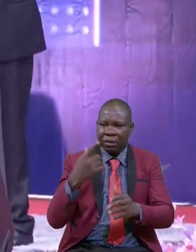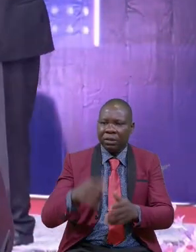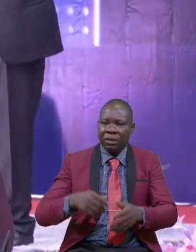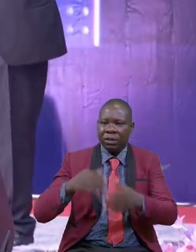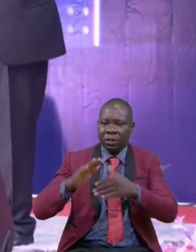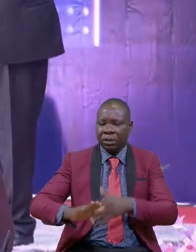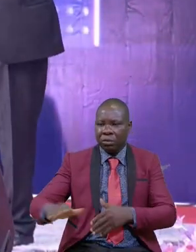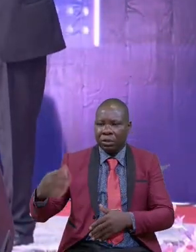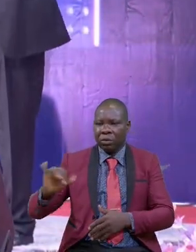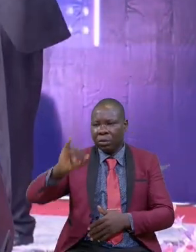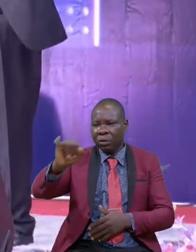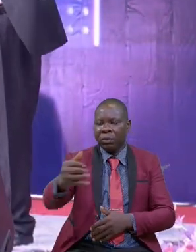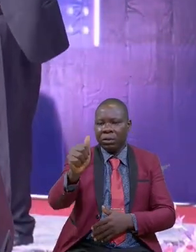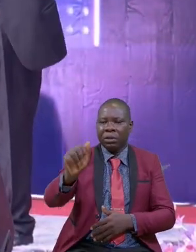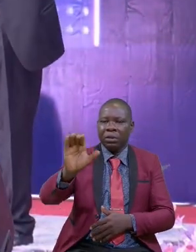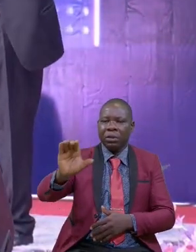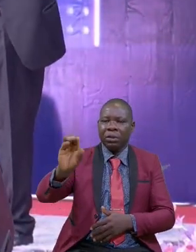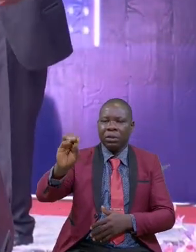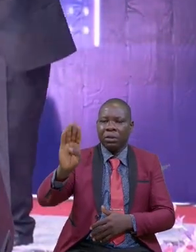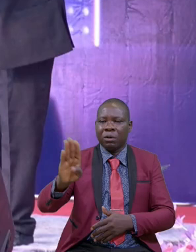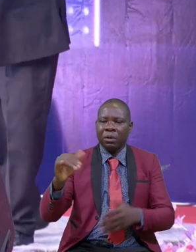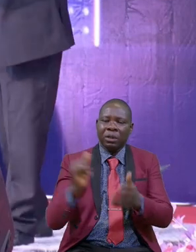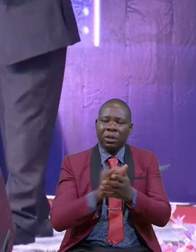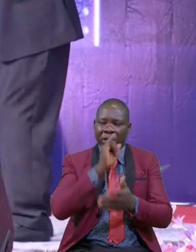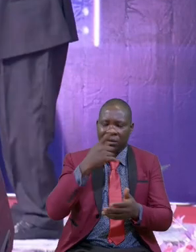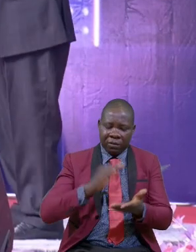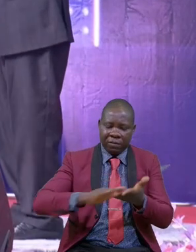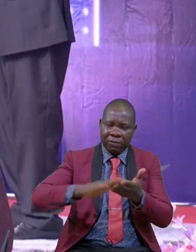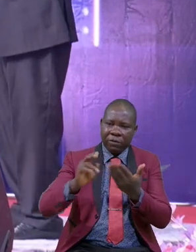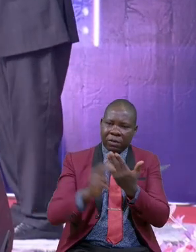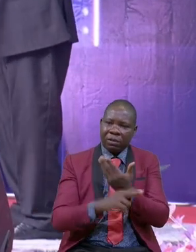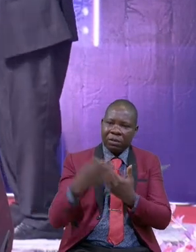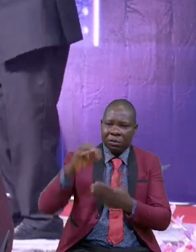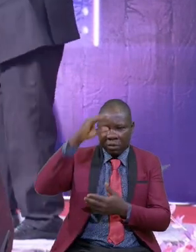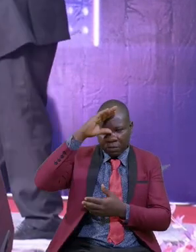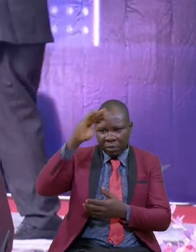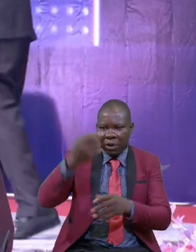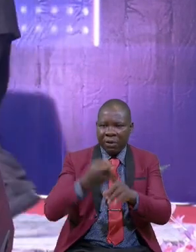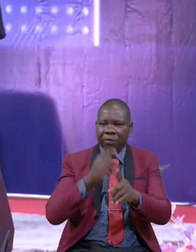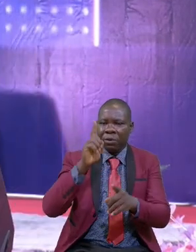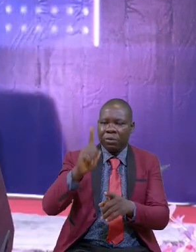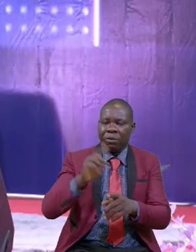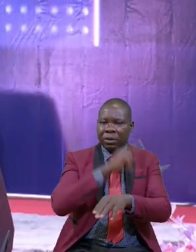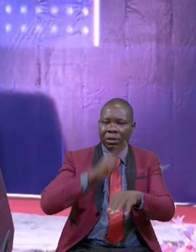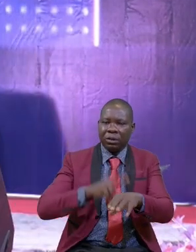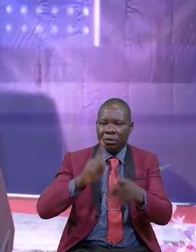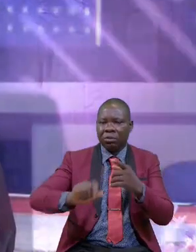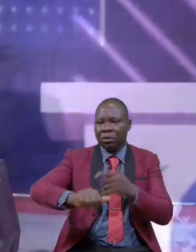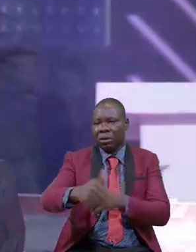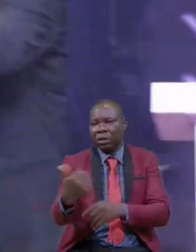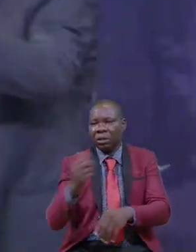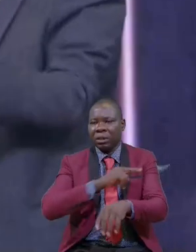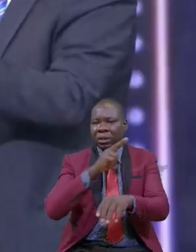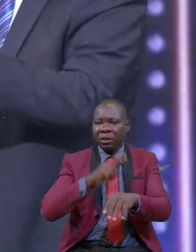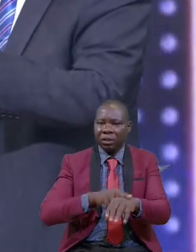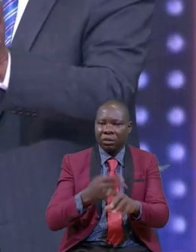de pardon de l'homme. Tribe to another tribe. D'une tribu envers l'autre, d'une nation vers une autre nation. From this